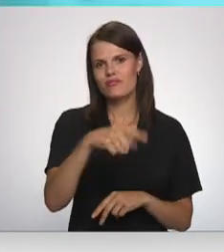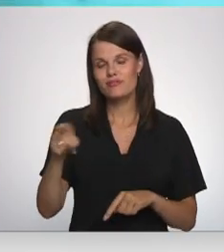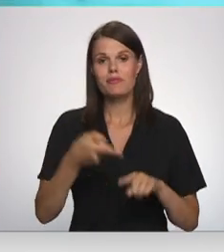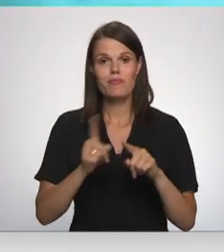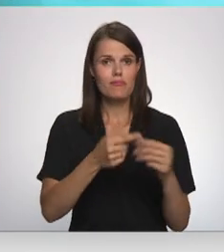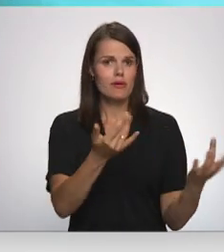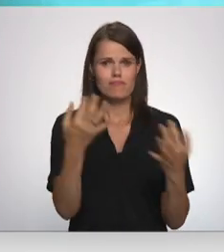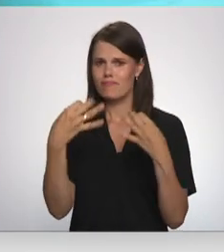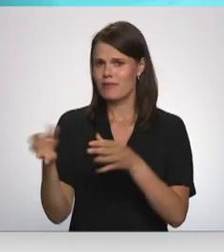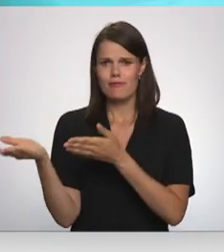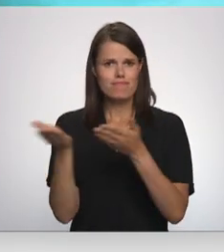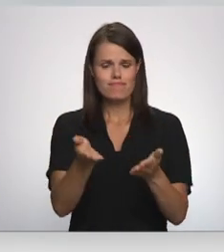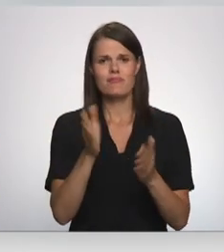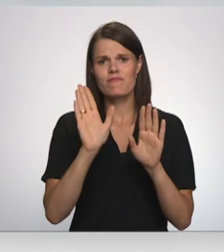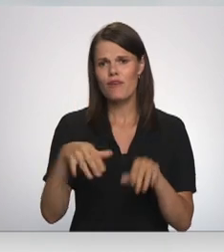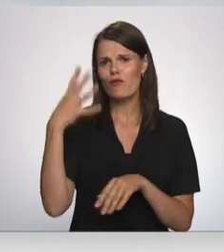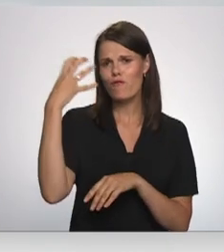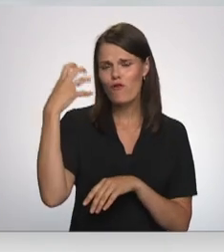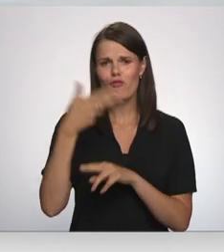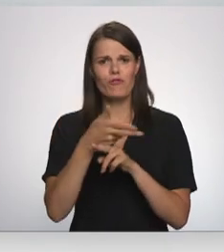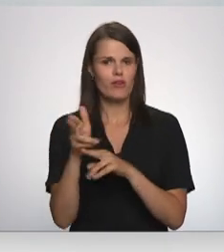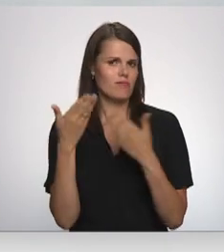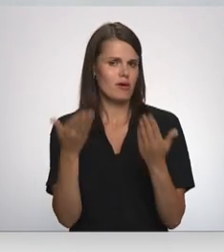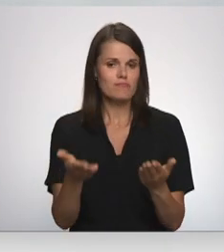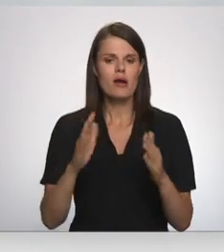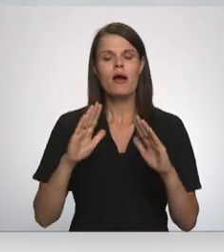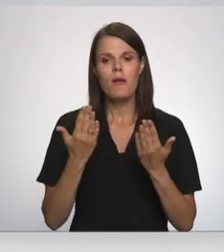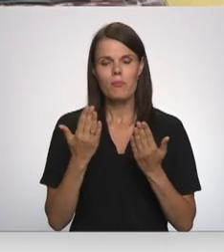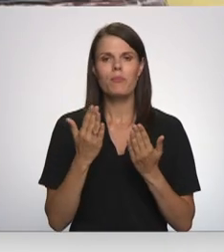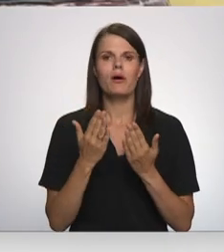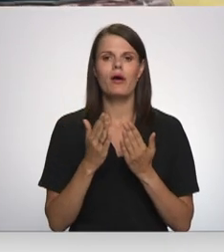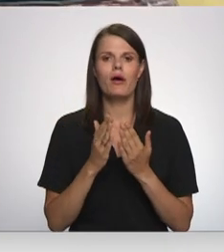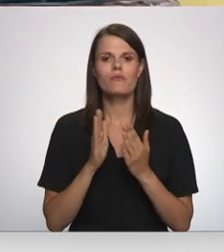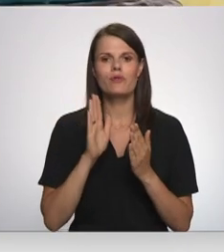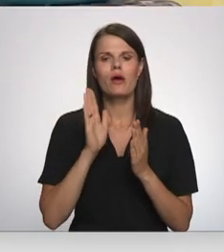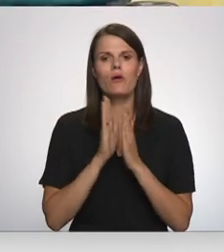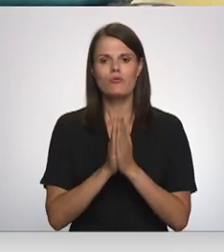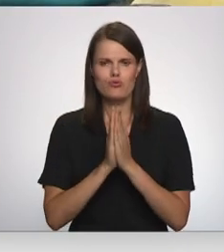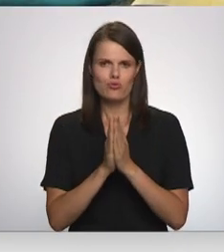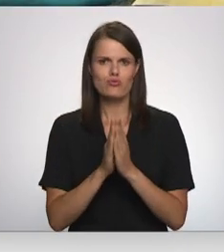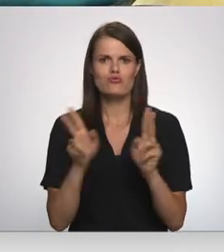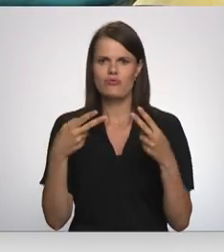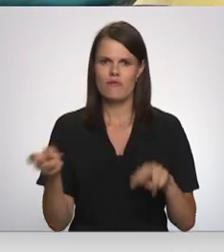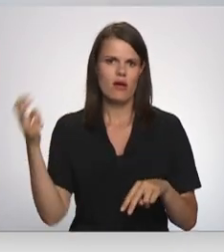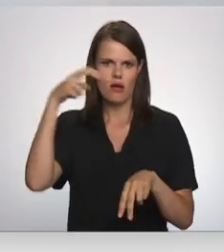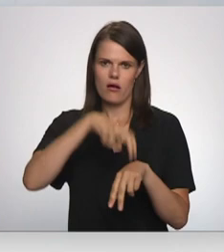cilvēkus fotografēties un filmēties ar šiem tēliem. Vienīgais ierobežojums – uz dekorētajiem sienu ruļiem